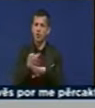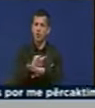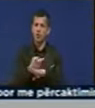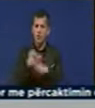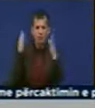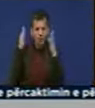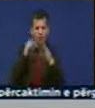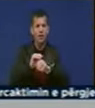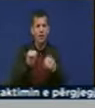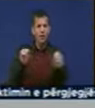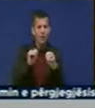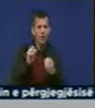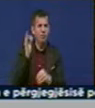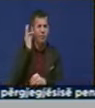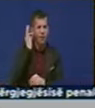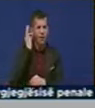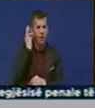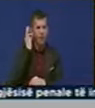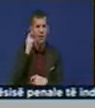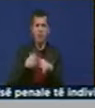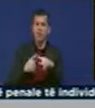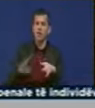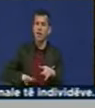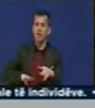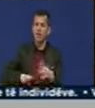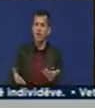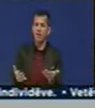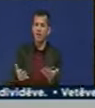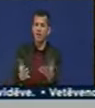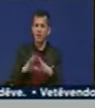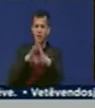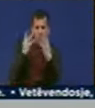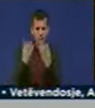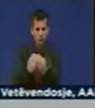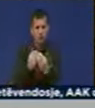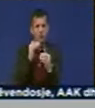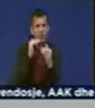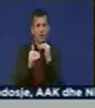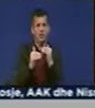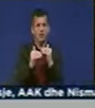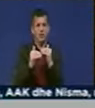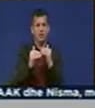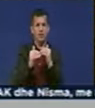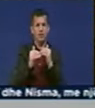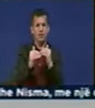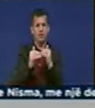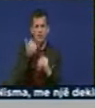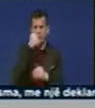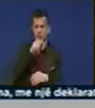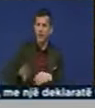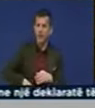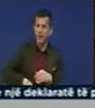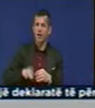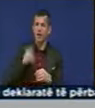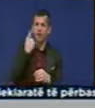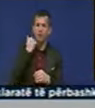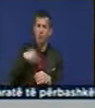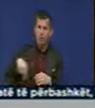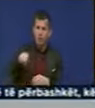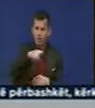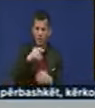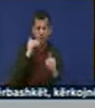të vajzave dhe grave, sepse vetëm kështu mund të luftohet dallimi, kur kemi gra dhe burra të cilët garojnë